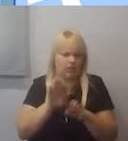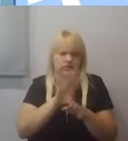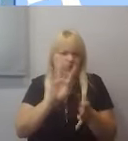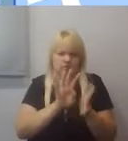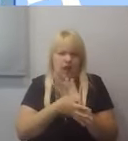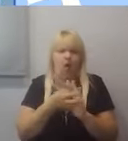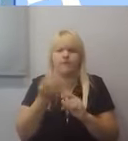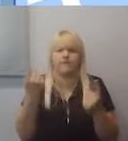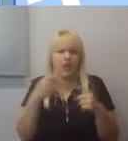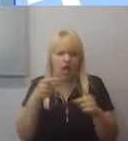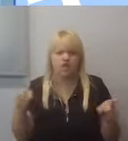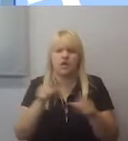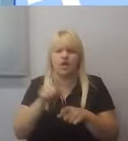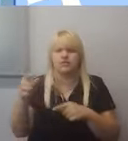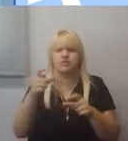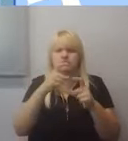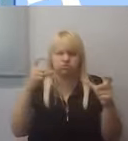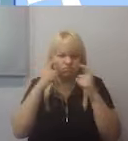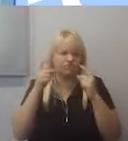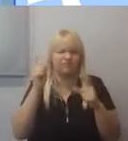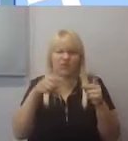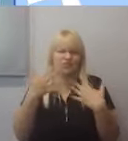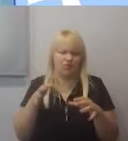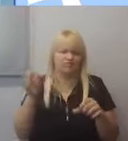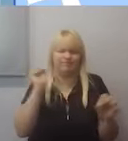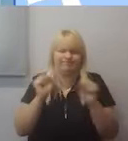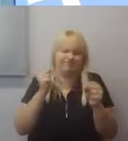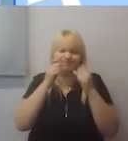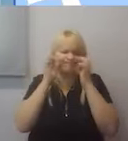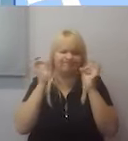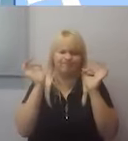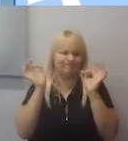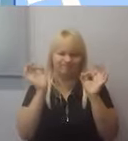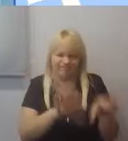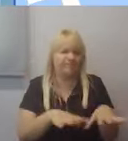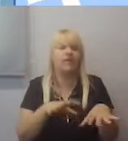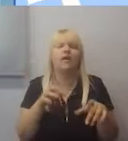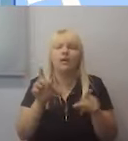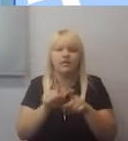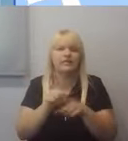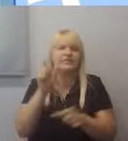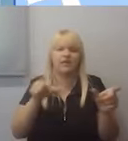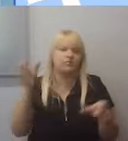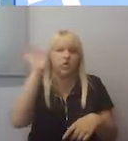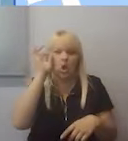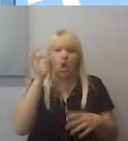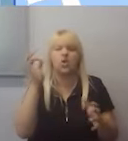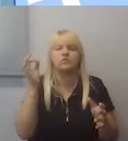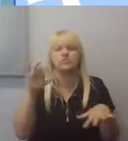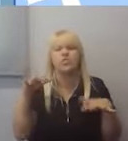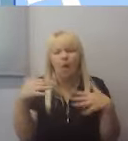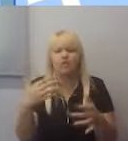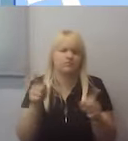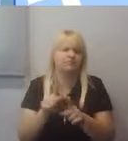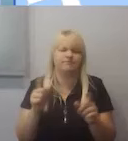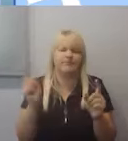staigāšu es bez maskas v kaut kā v tās ka cilvēkam nu ka ka ka tā psiholoģiskā psiholoģiskais nogurums arī ir bet